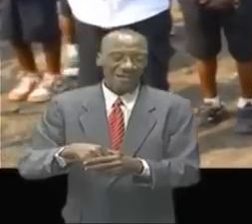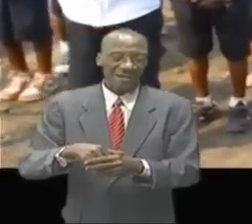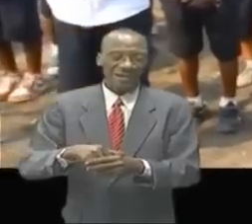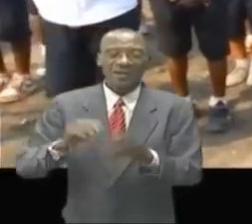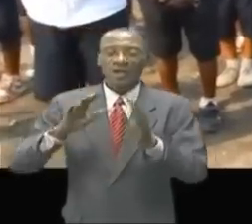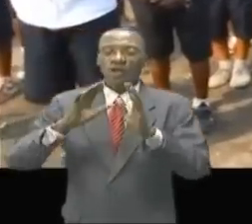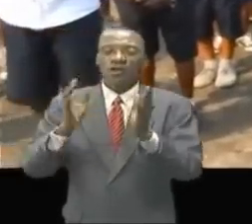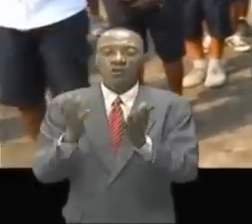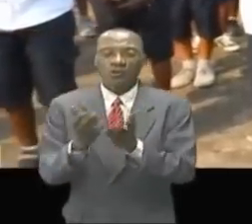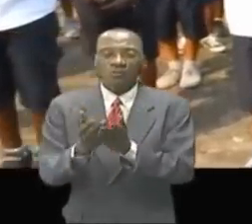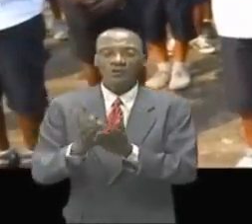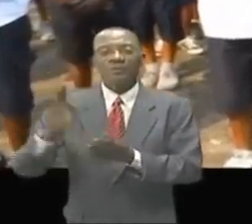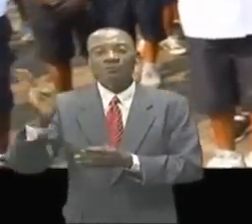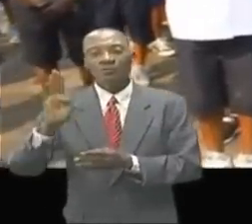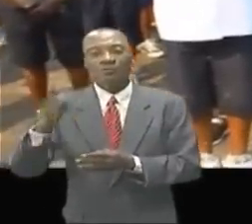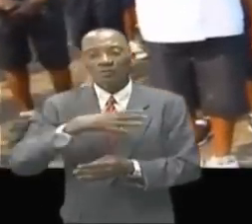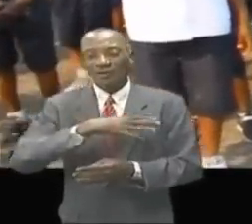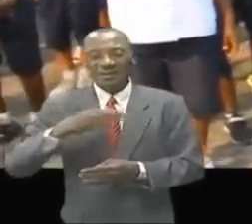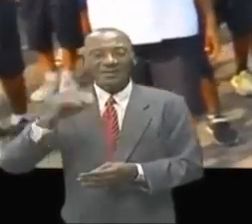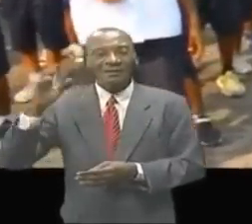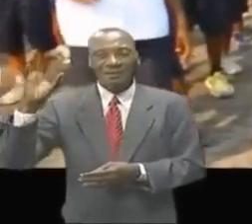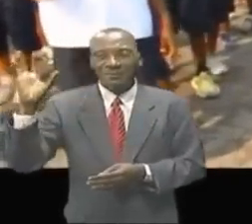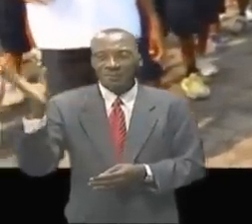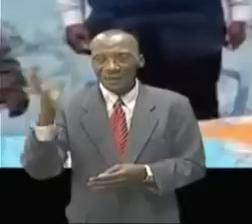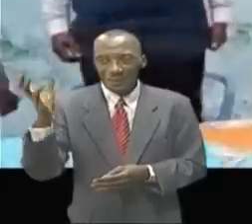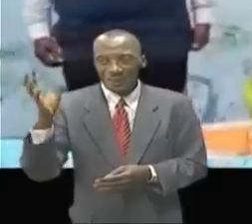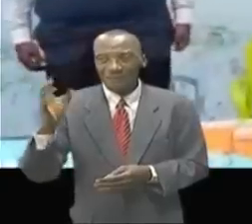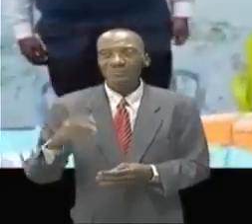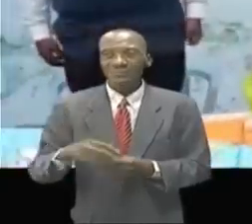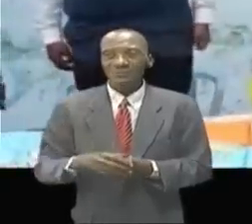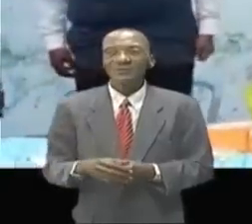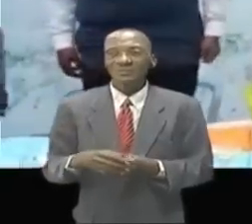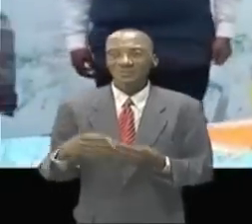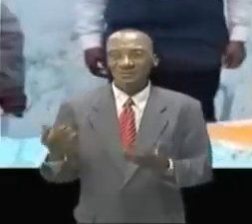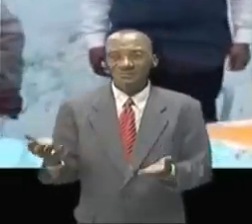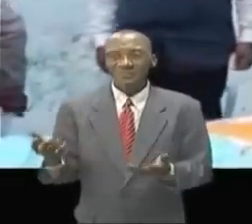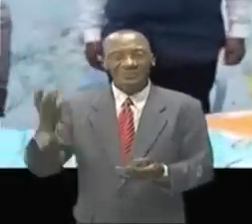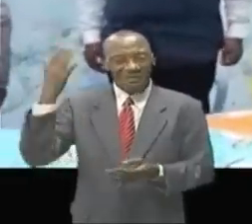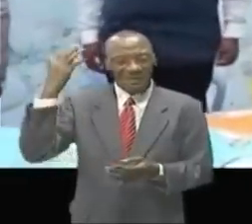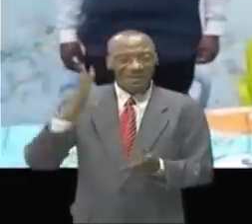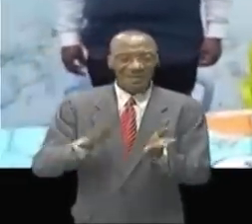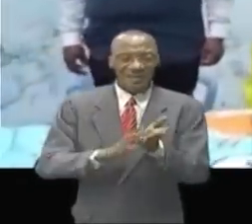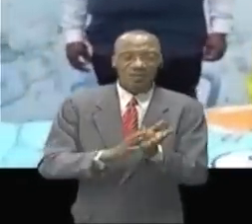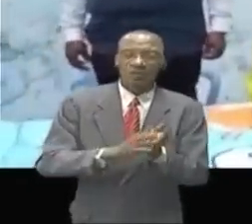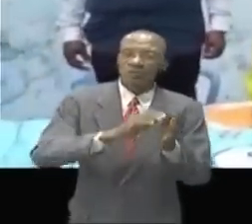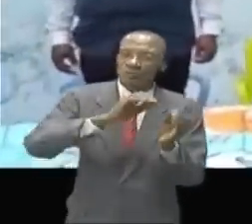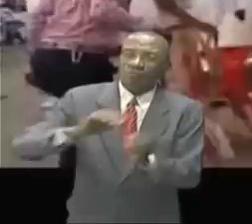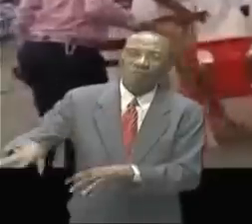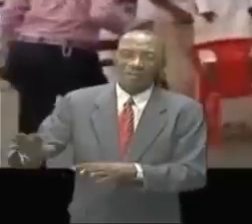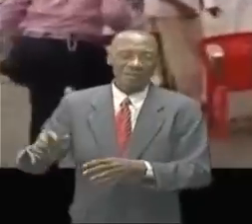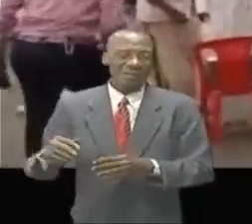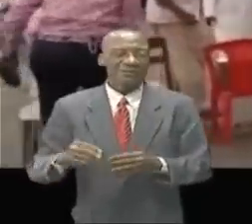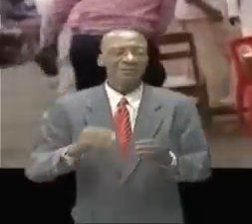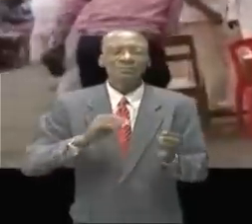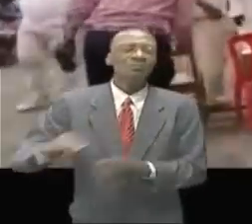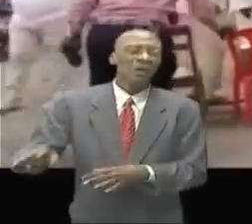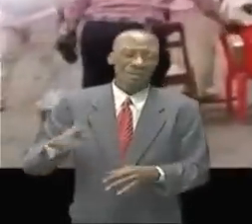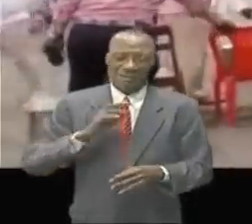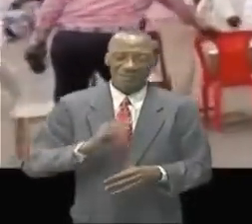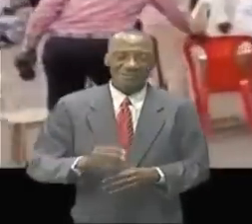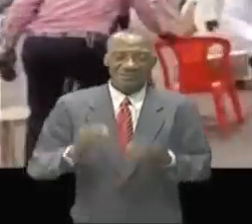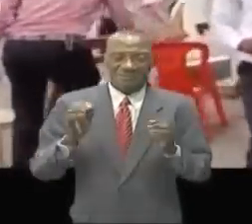écoles, après plusieurs années de délabrement sauvage et en état d'abandon, ont été livrés pimpant neuf aux directeurs